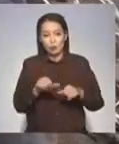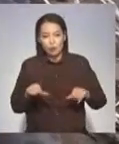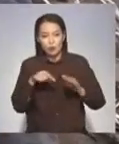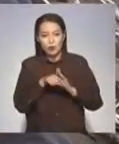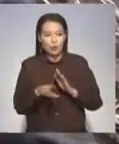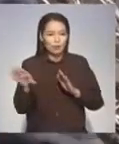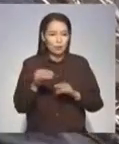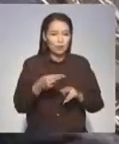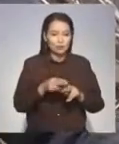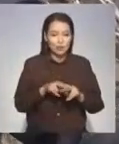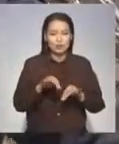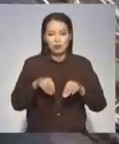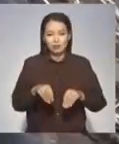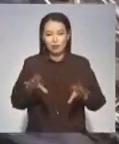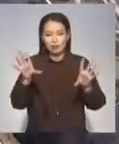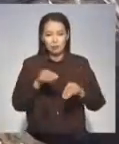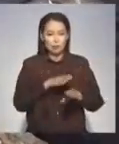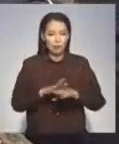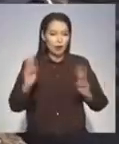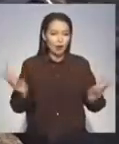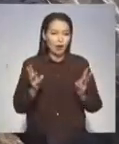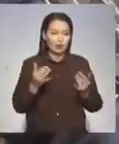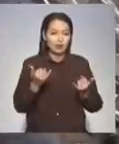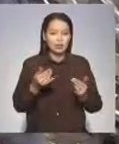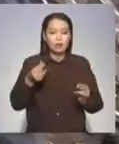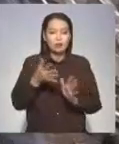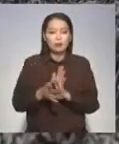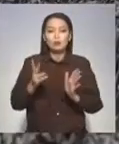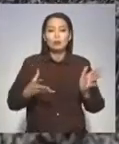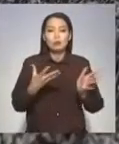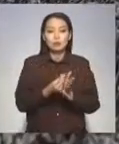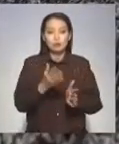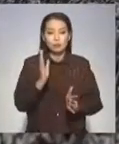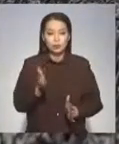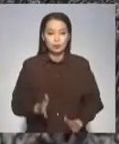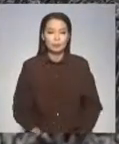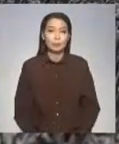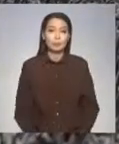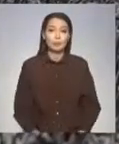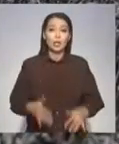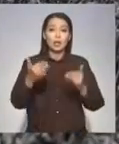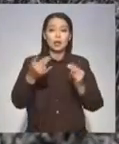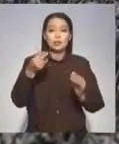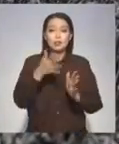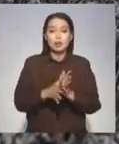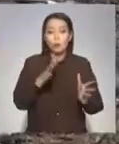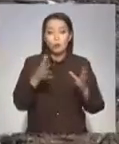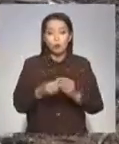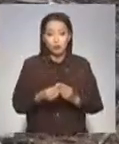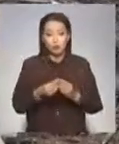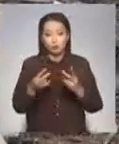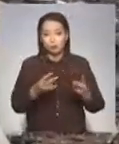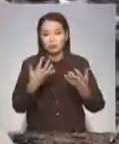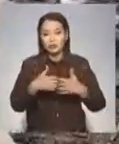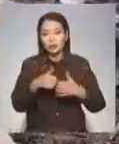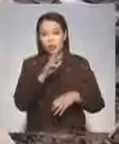болған құлпынайлар мен күлдерімнің бәрі жанып кетті. Енді маған шығынды кім өтеп береді? Қазір келген шығын көлемі есептеліп жатыр.